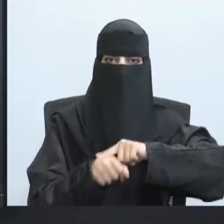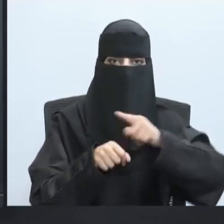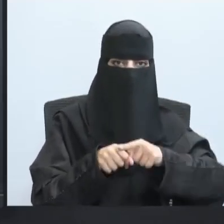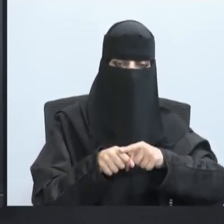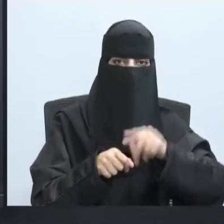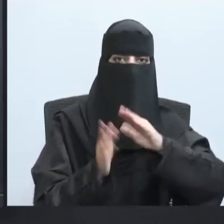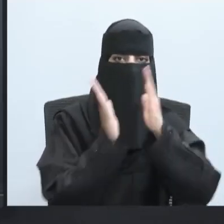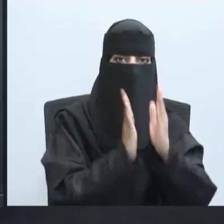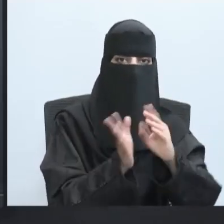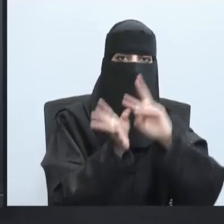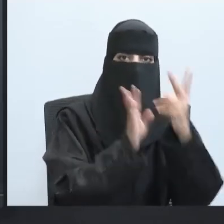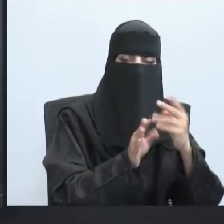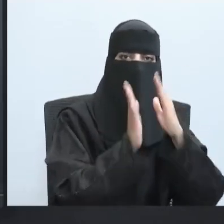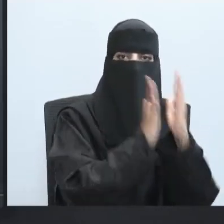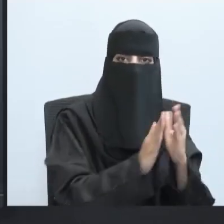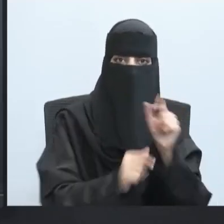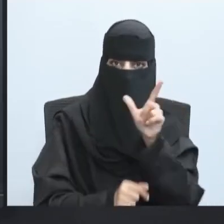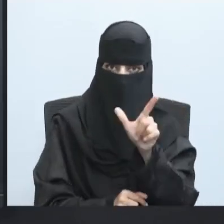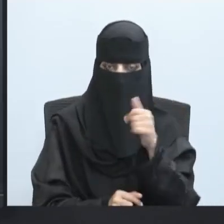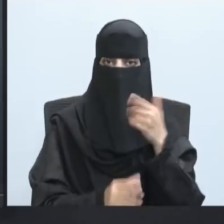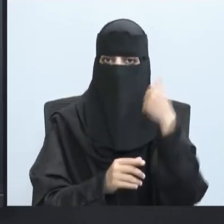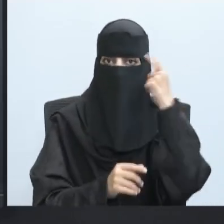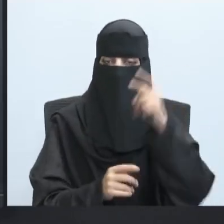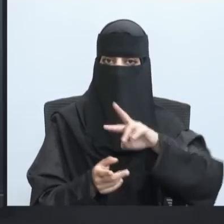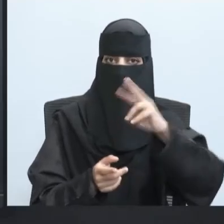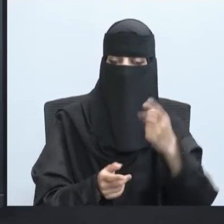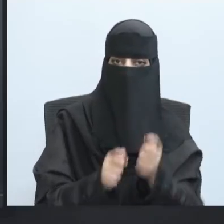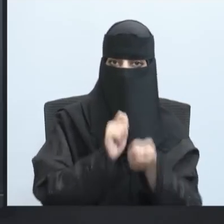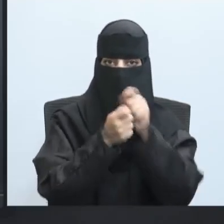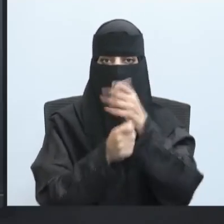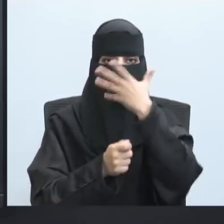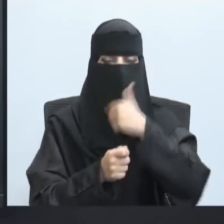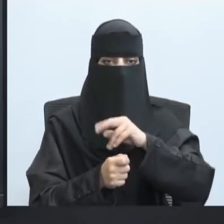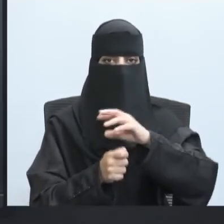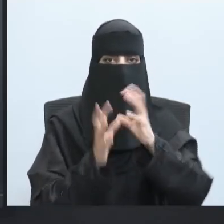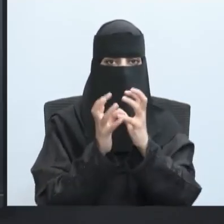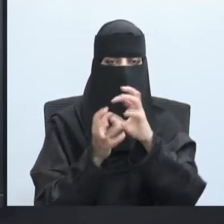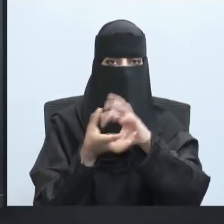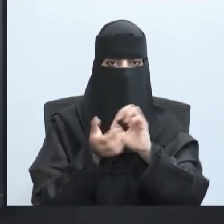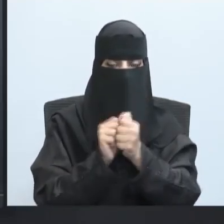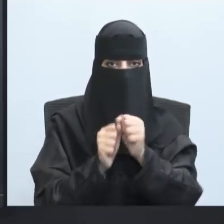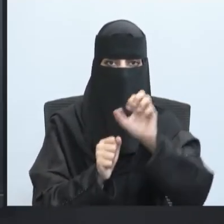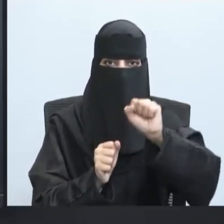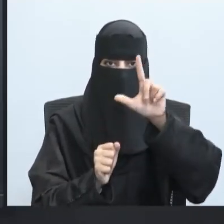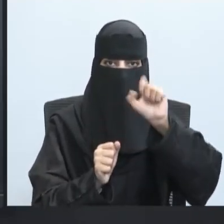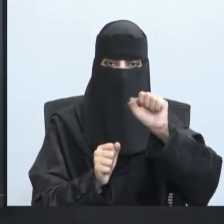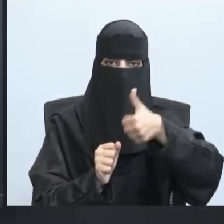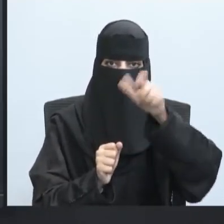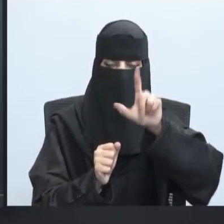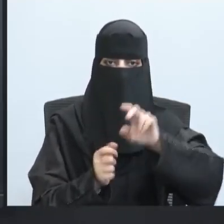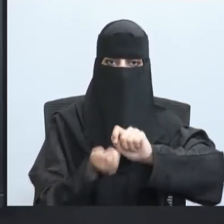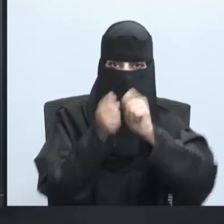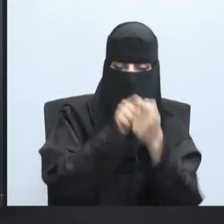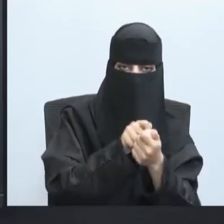حاله الى حاله اخرى كيف يمكن ان نغير من شكل قطعه صلصال لتتحول